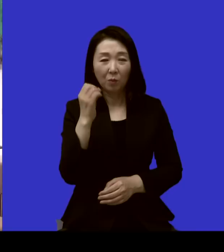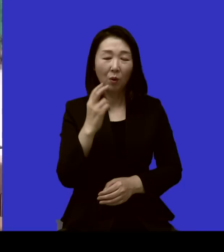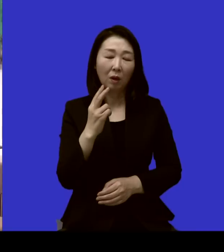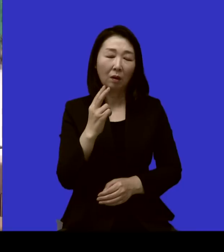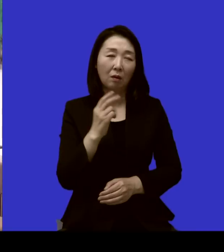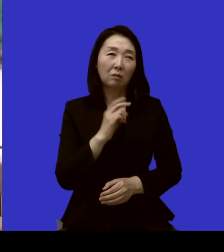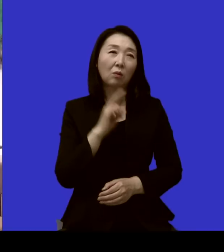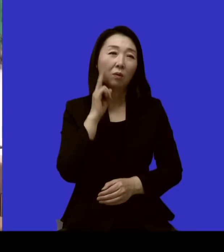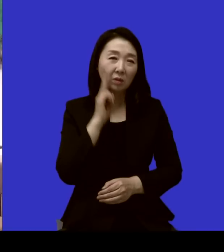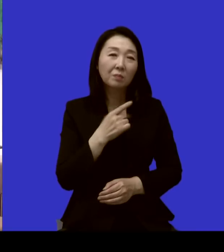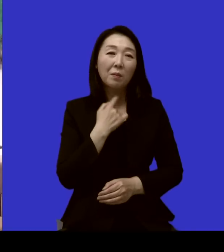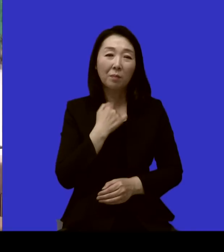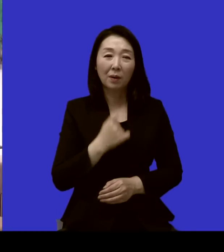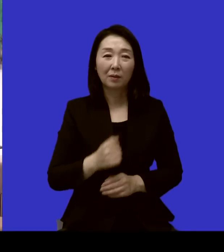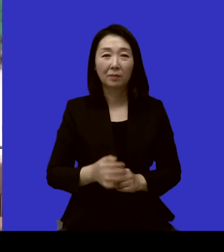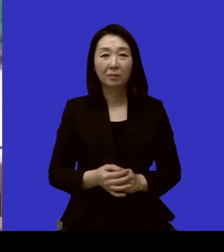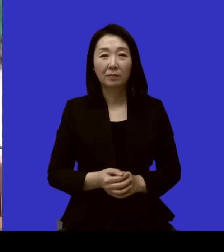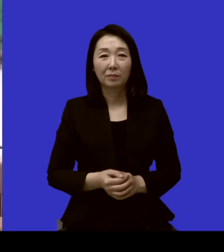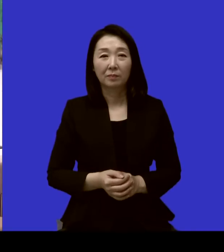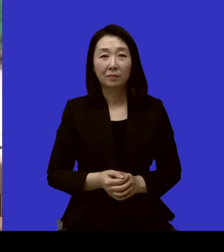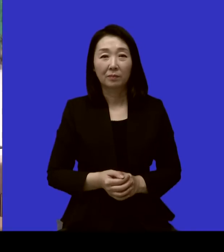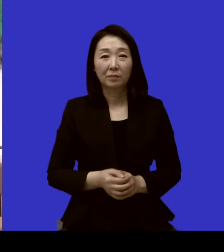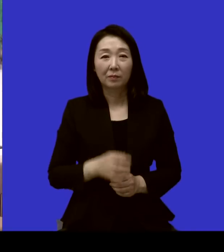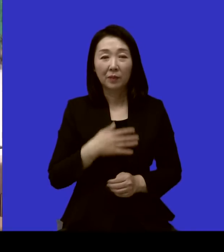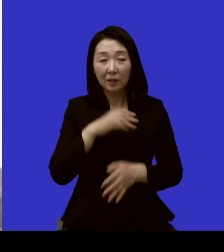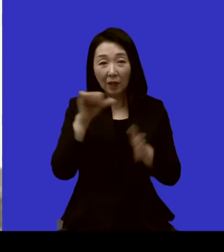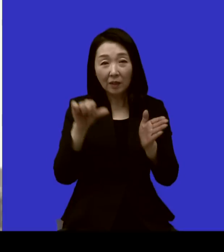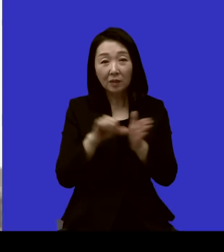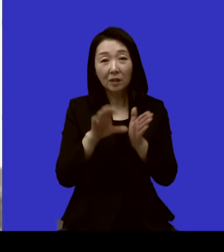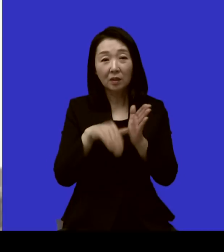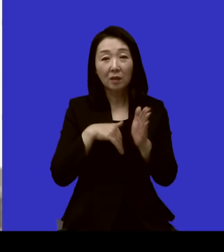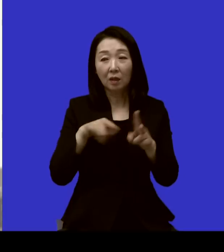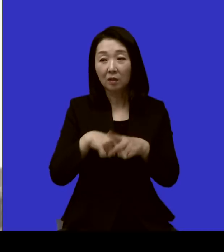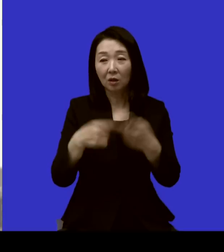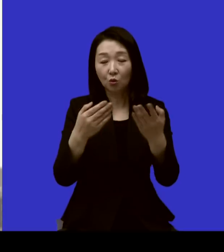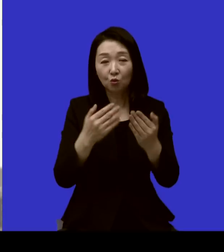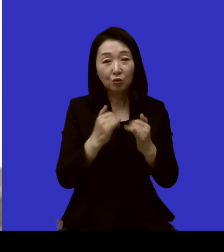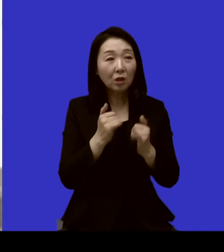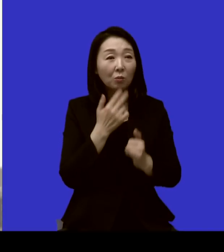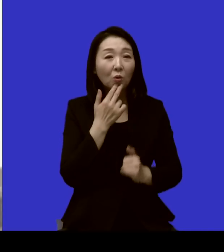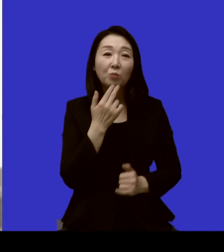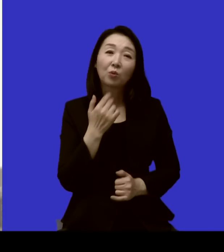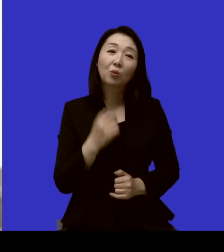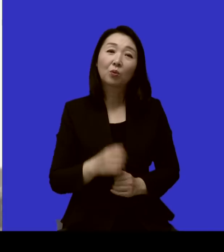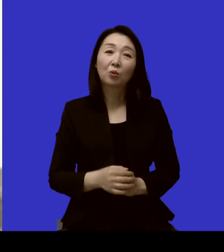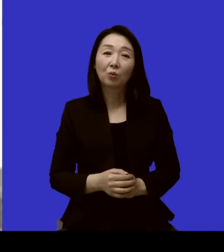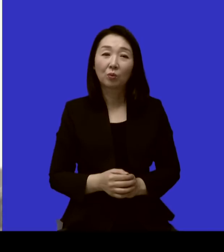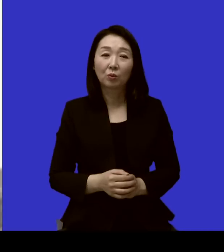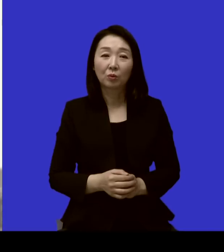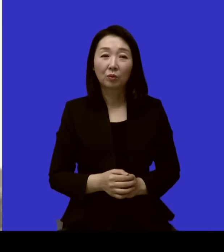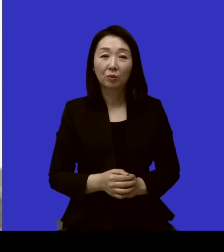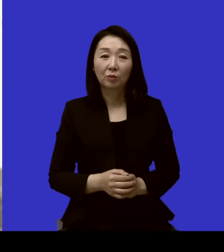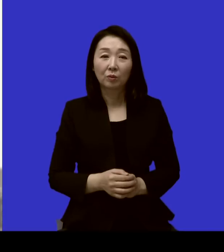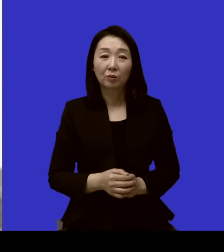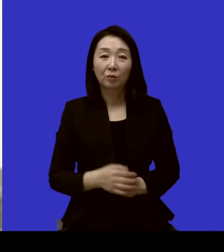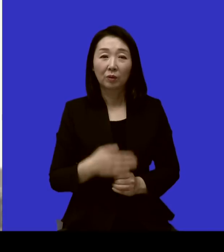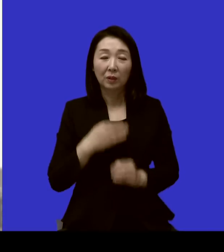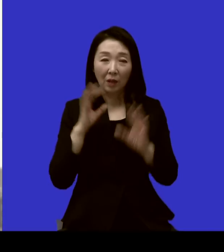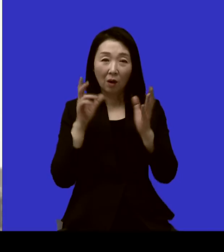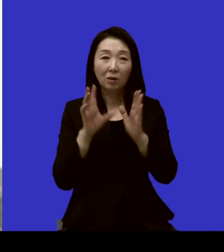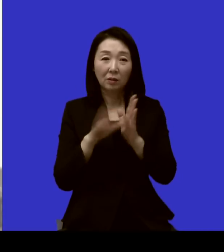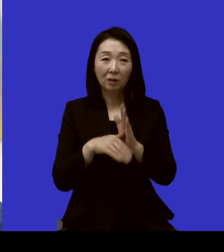올라왔던 계기가 아, 있어요. 그래요? 예. 왜 제 인생에서는 나를 이해해주는 사람이 없을까? 예. 이상하게 제가 이제